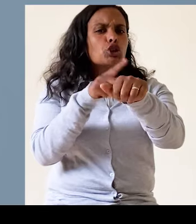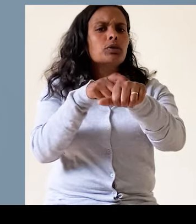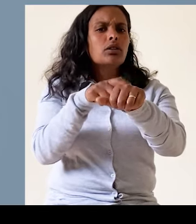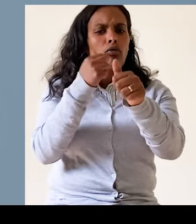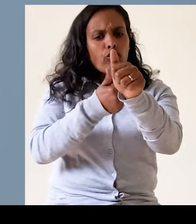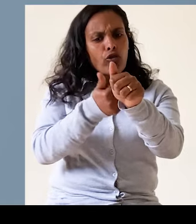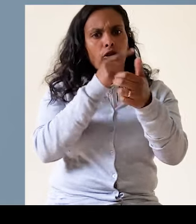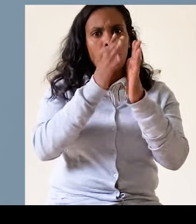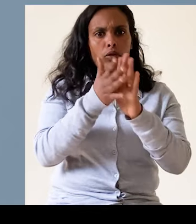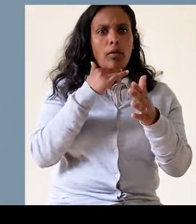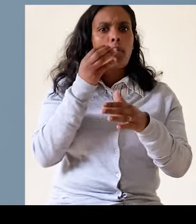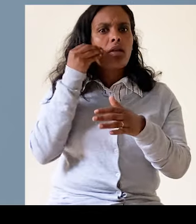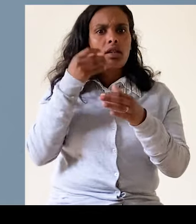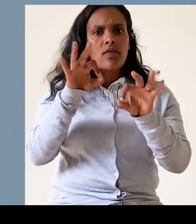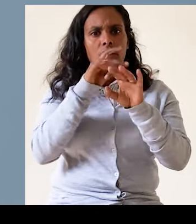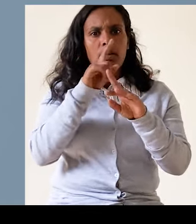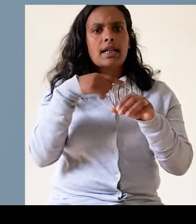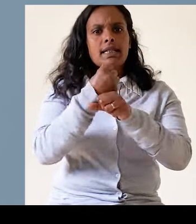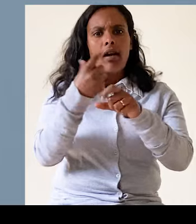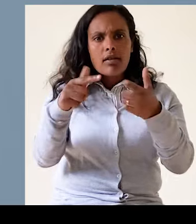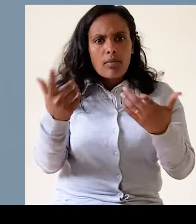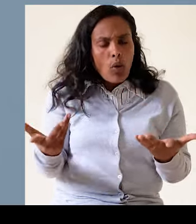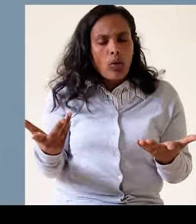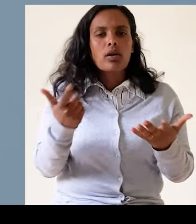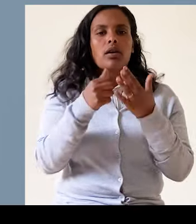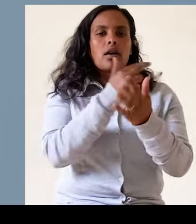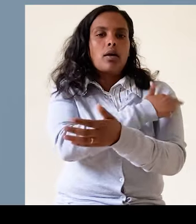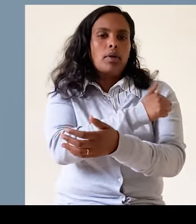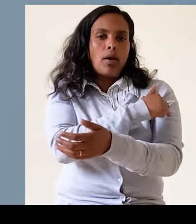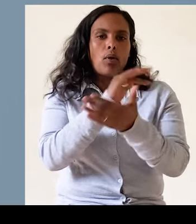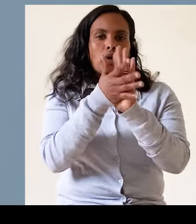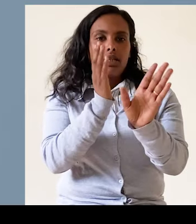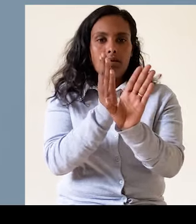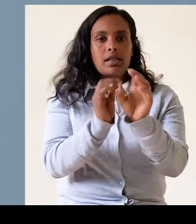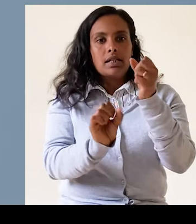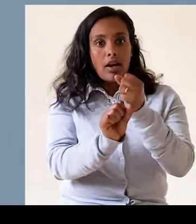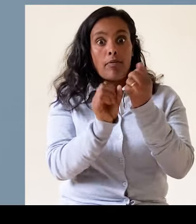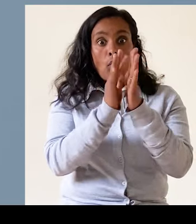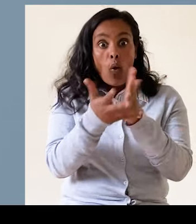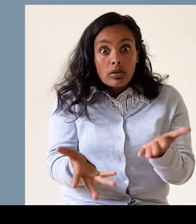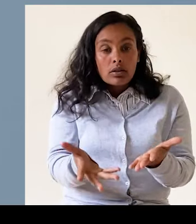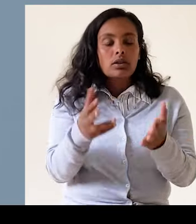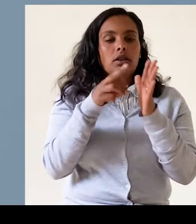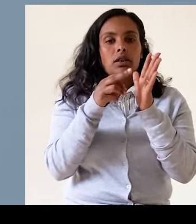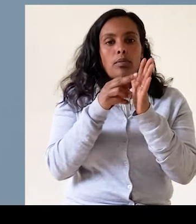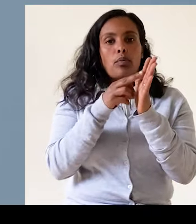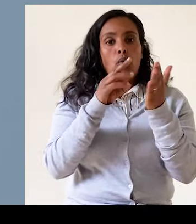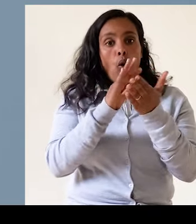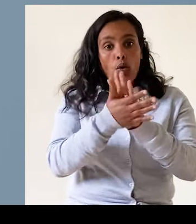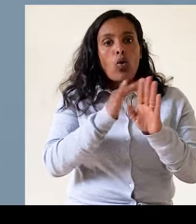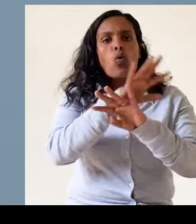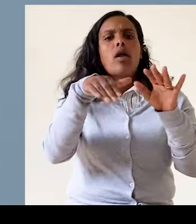ሂደት ያለው ስለሆነ መጠለያም ቢሆን የስራ እድልም ቢሆን ህክምናም ቢሆን የስነ ልቦና ድጋፍም ቢሆን ህግም